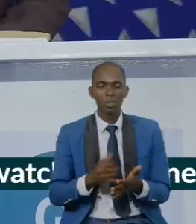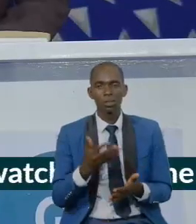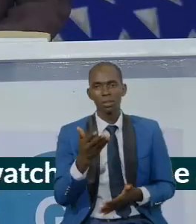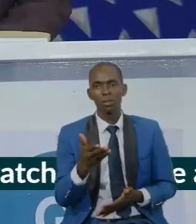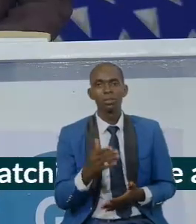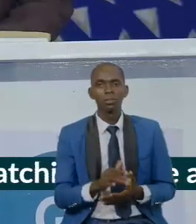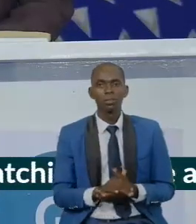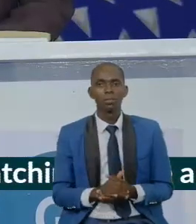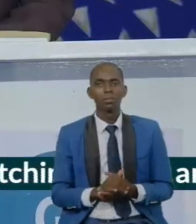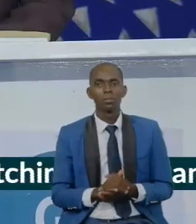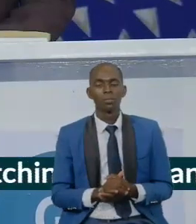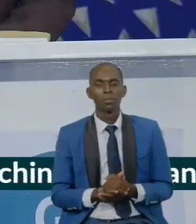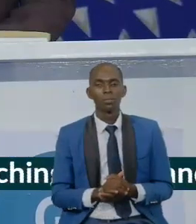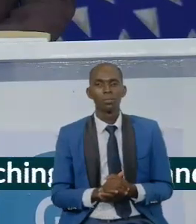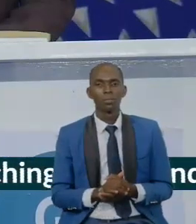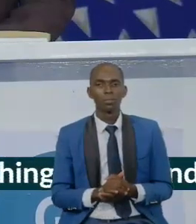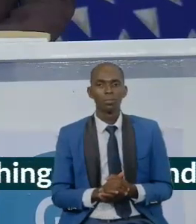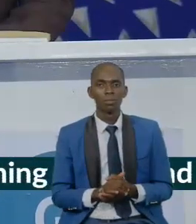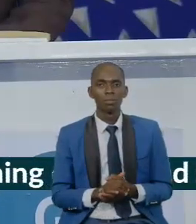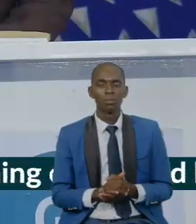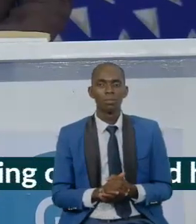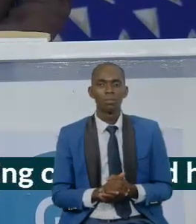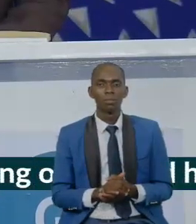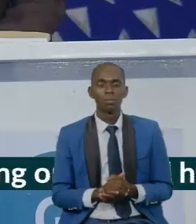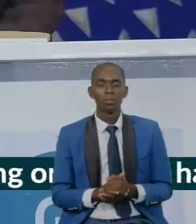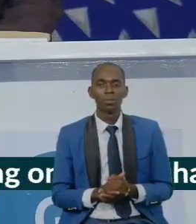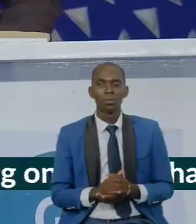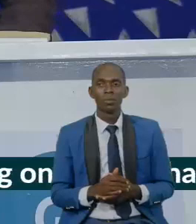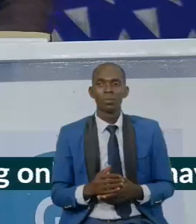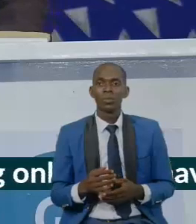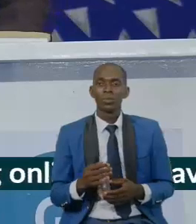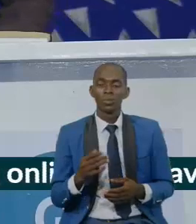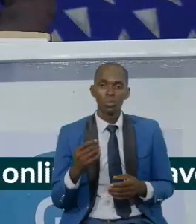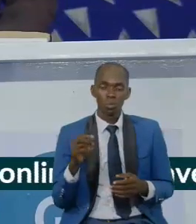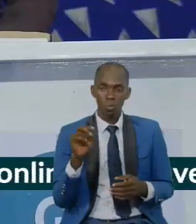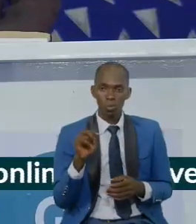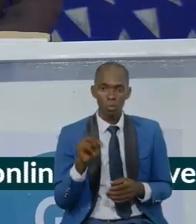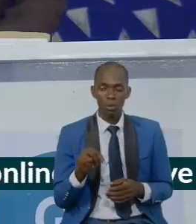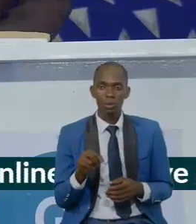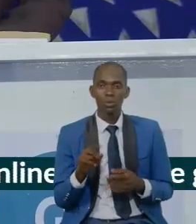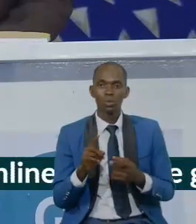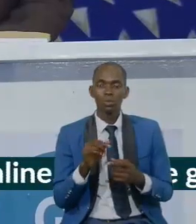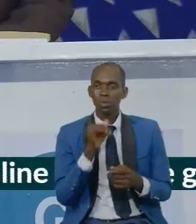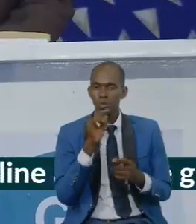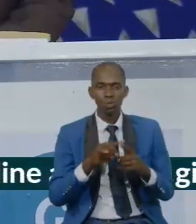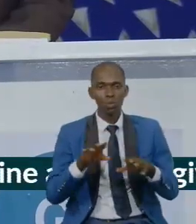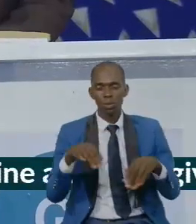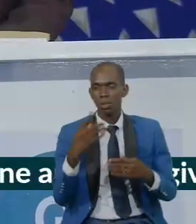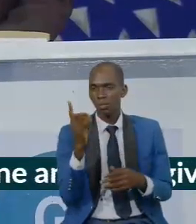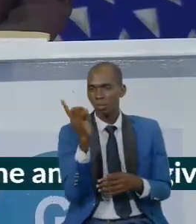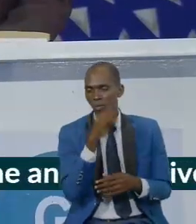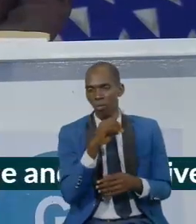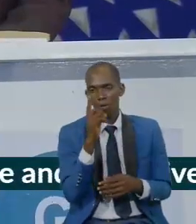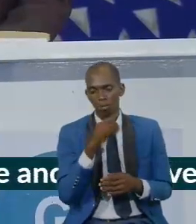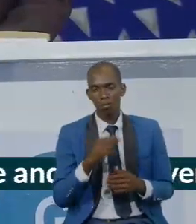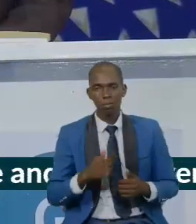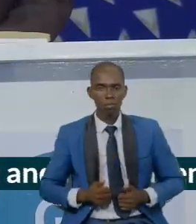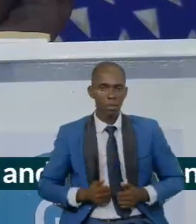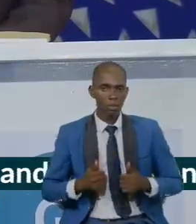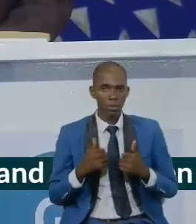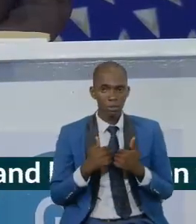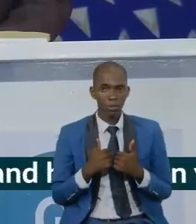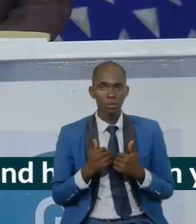prions de ne pas donner de fausses adresses. We pray not to give false information. Ceci est nécessaire pour